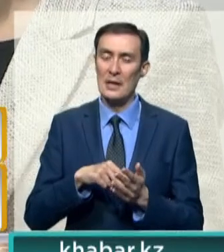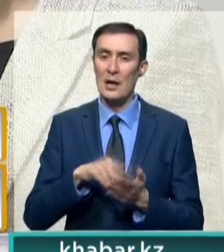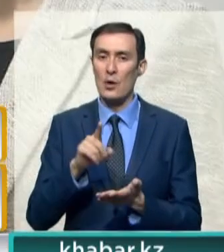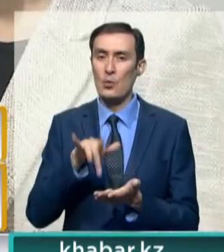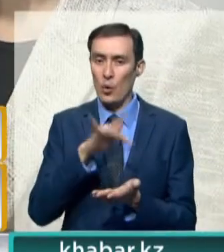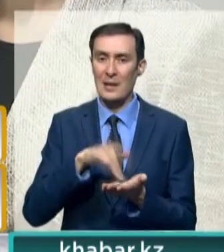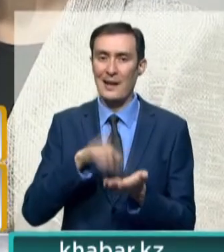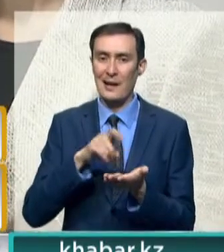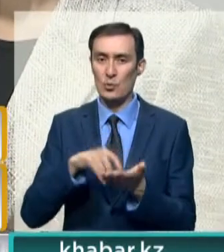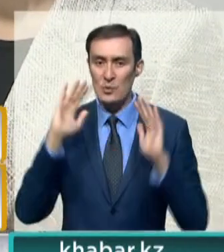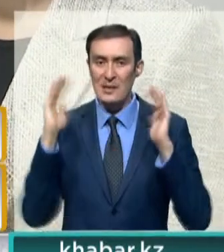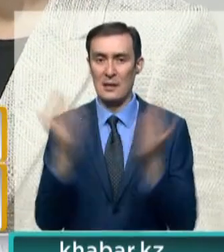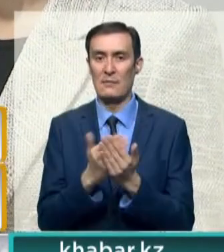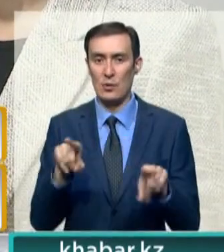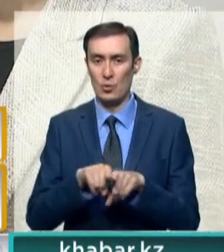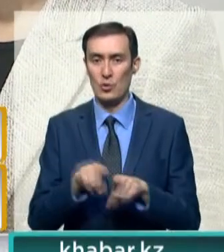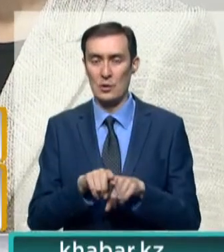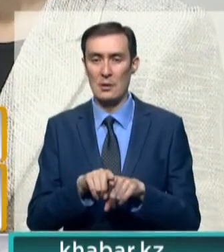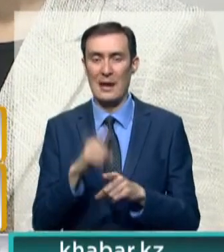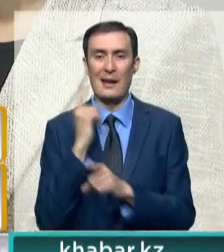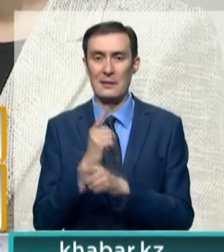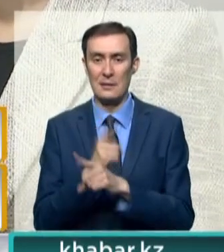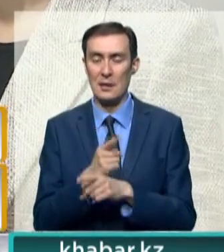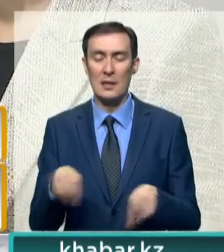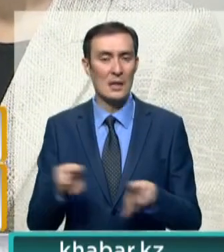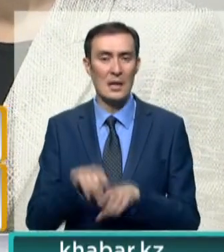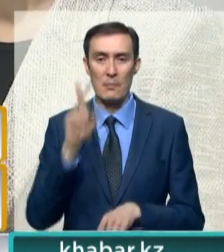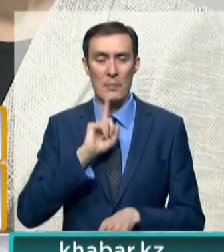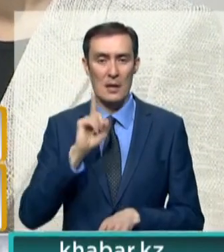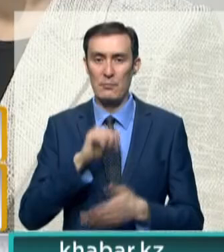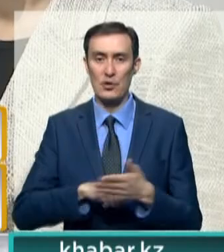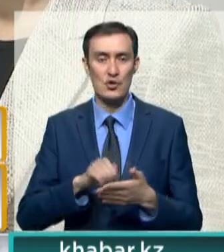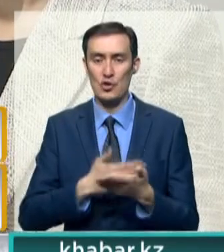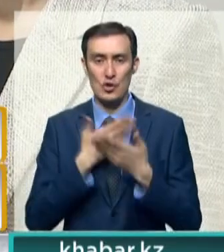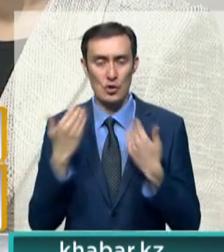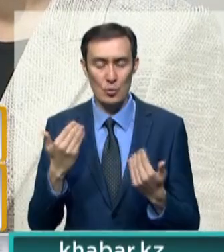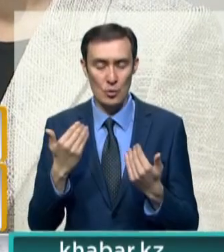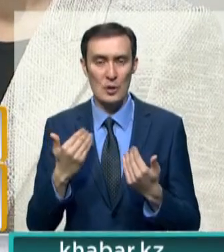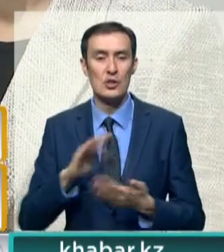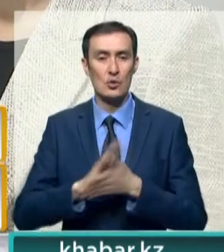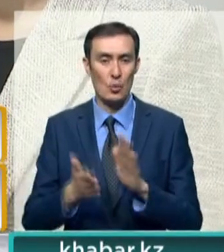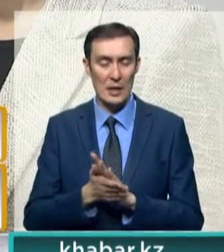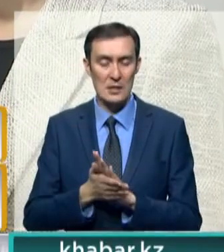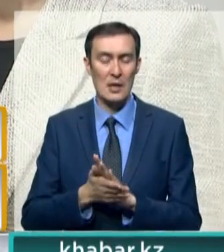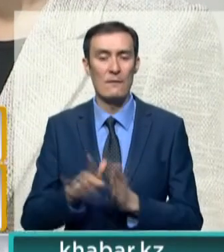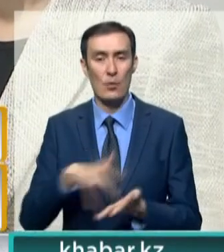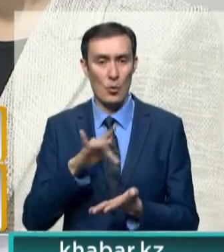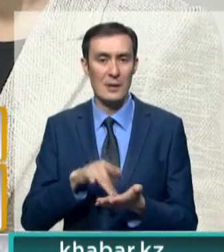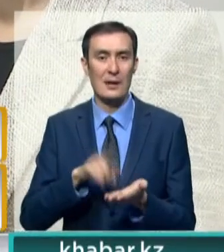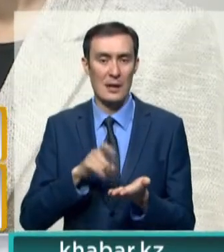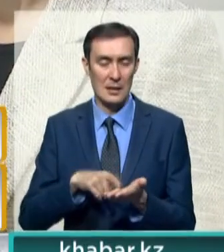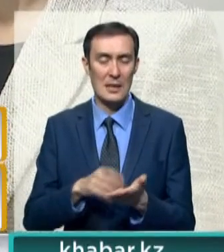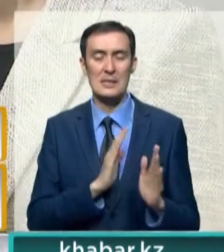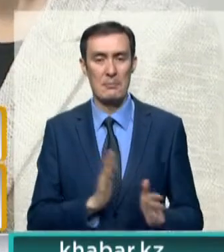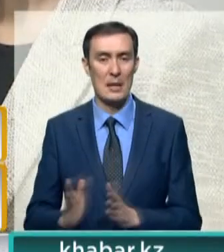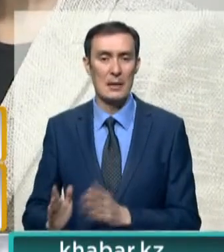на карантин? На сегодняшний день таких предпосылок нет. Эпидситуация, обстановка в Караганде